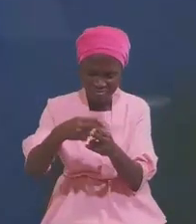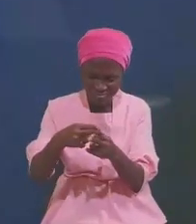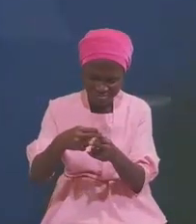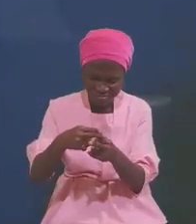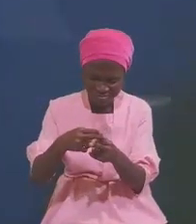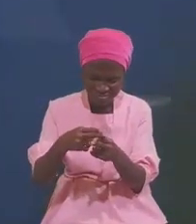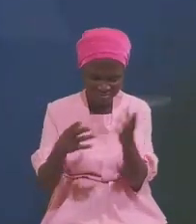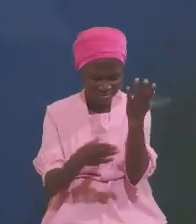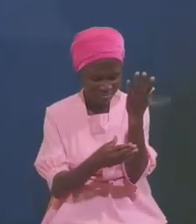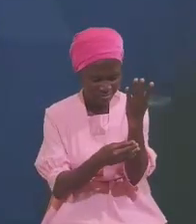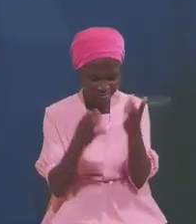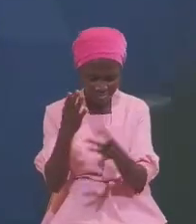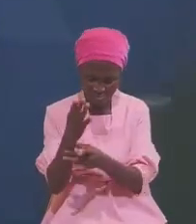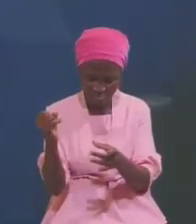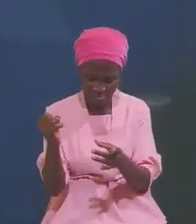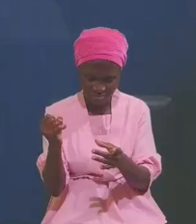mains courtes,